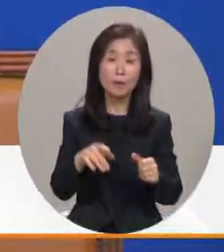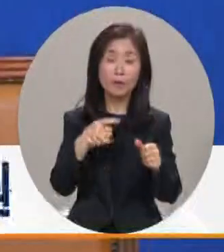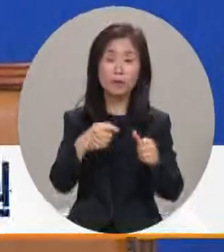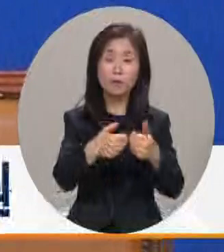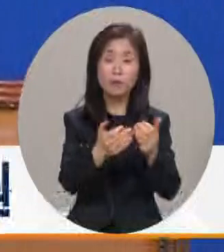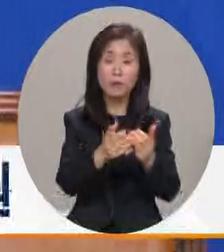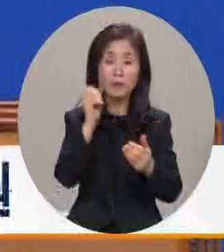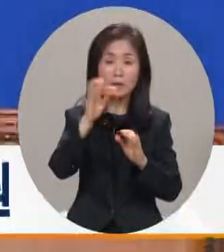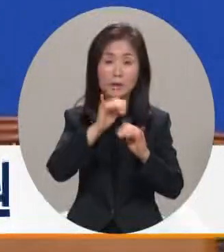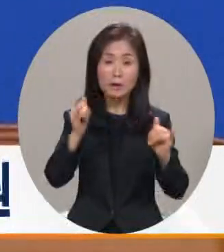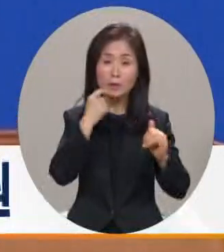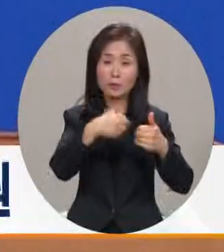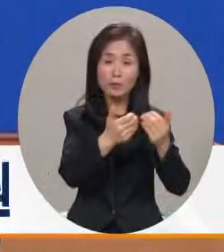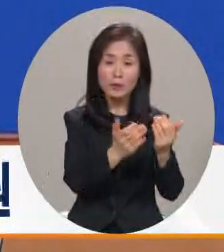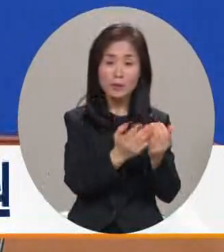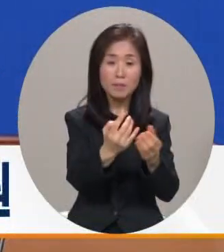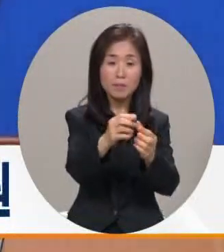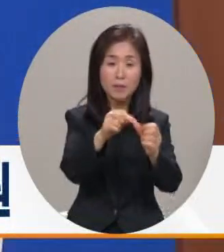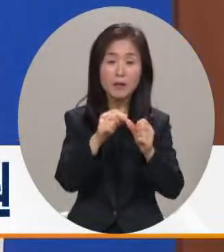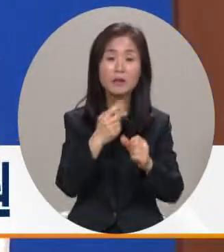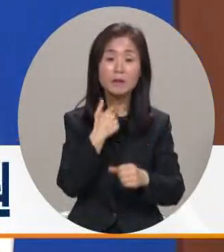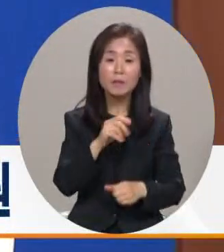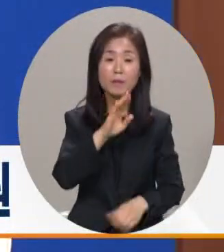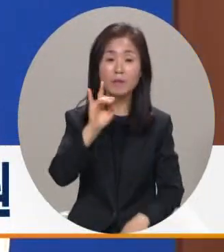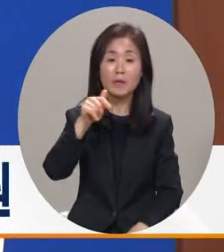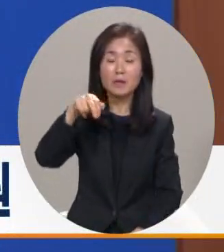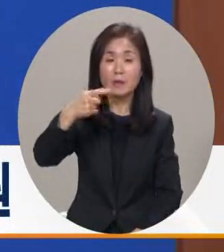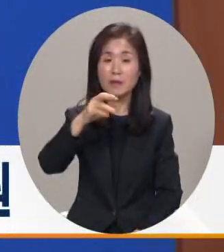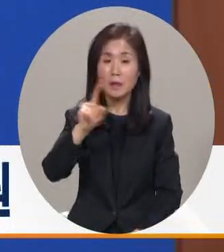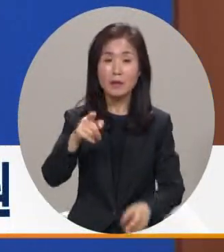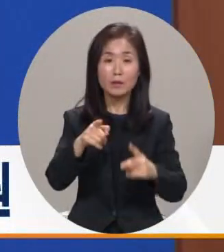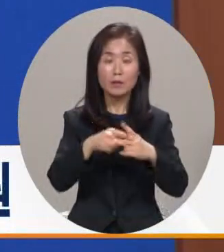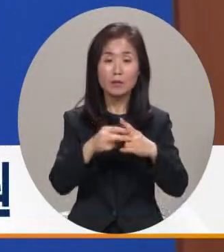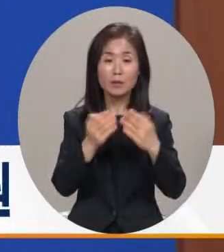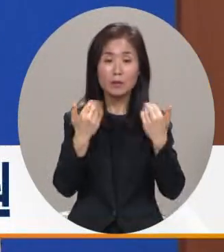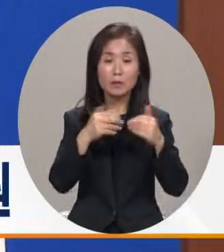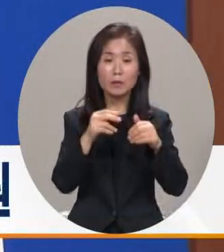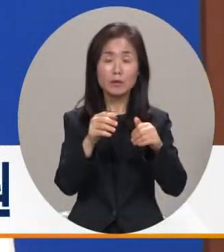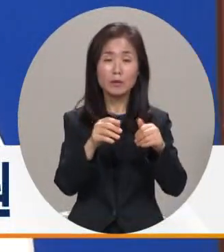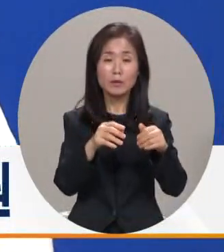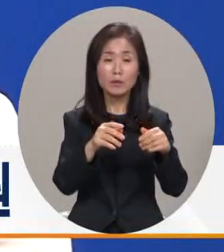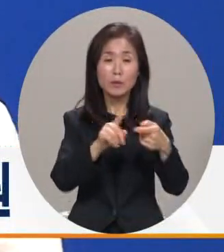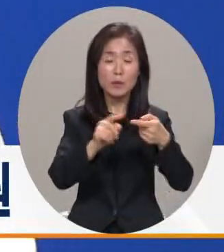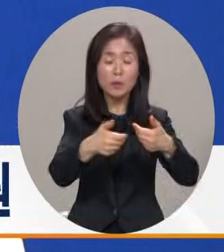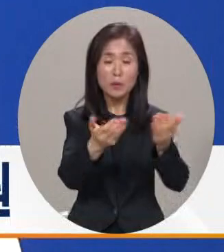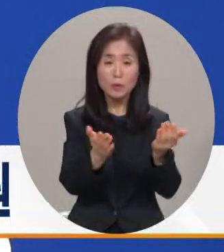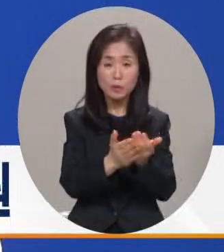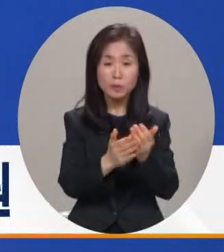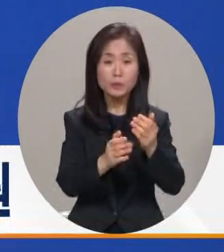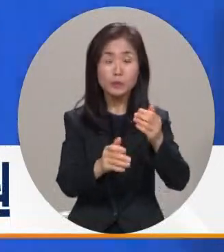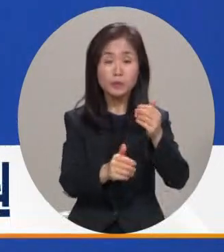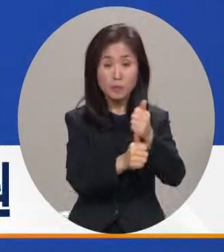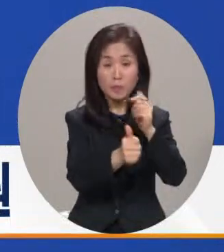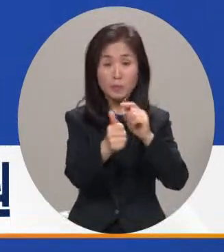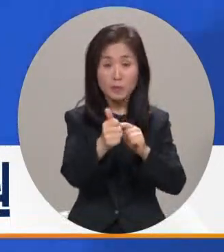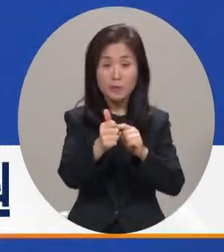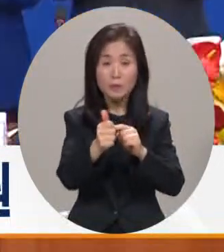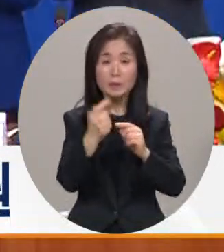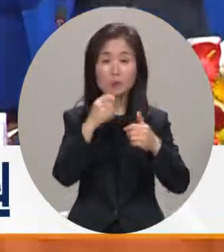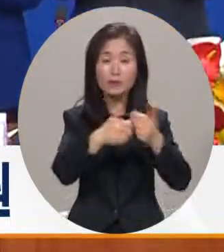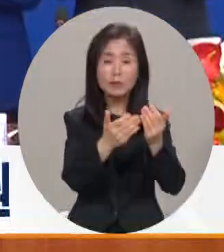인재로 더불어민주당의 영입됐던 백승아 전 초등 교사노조 수석 부위원장은 민주당의 비례위성정당